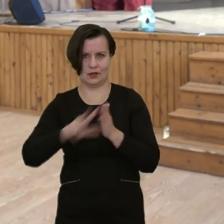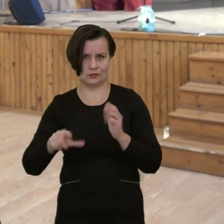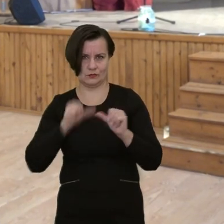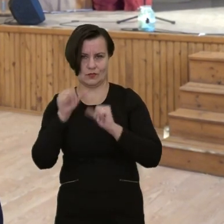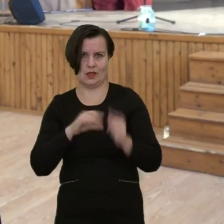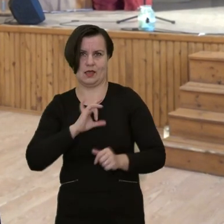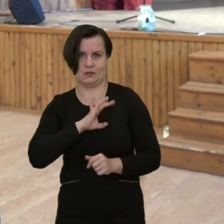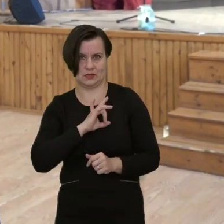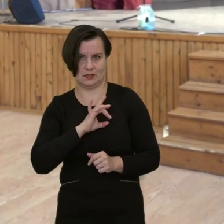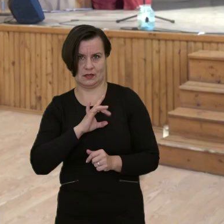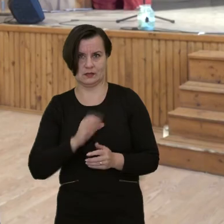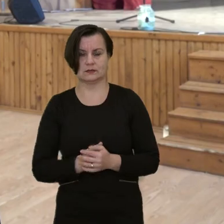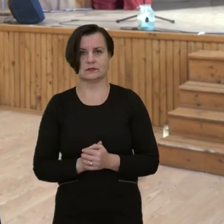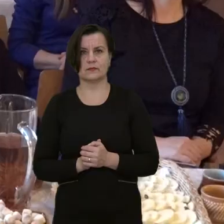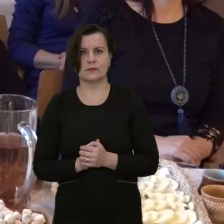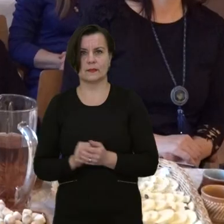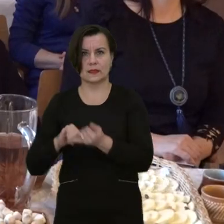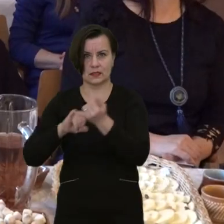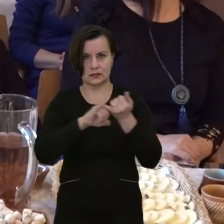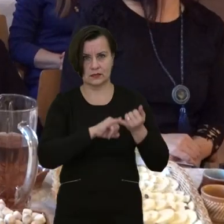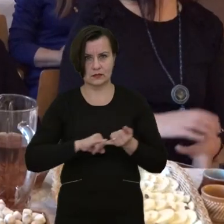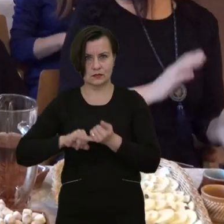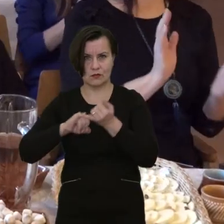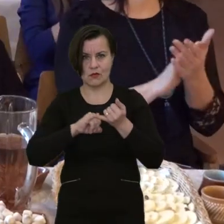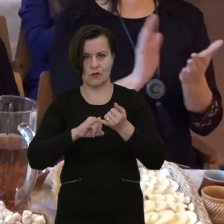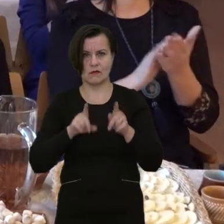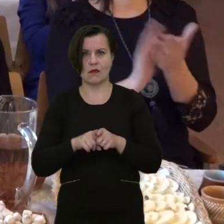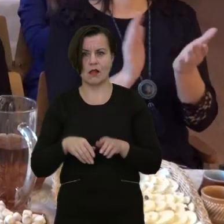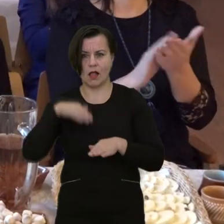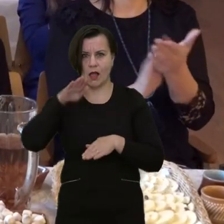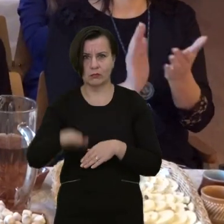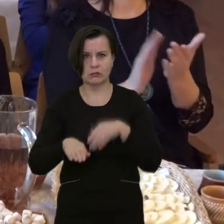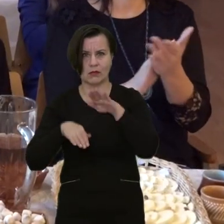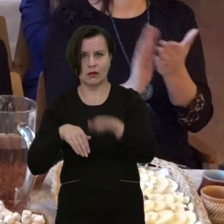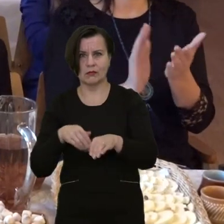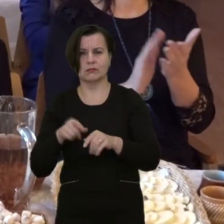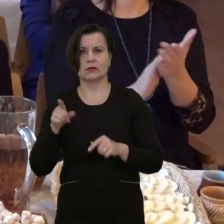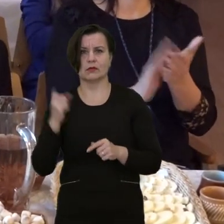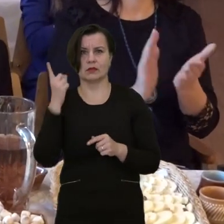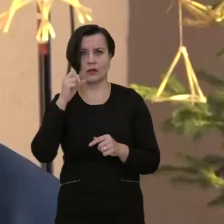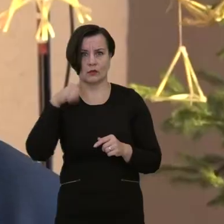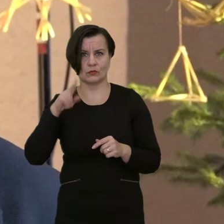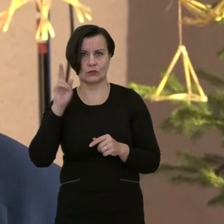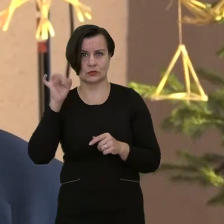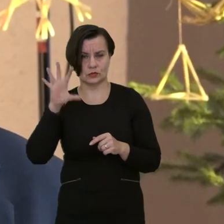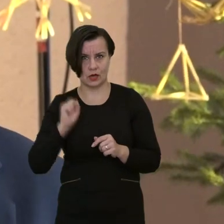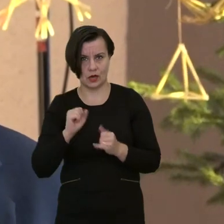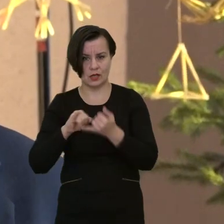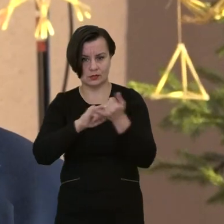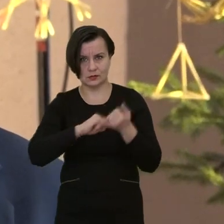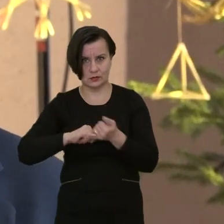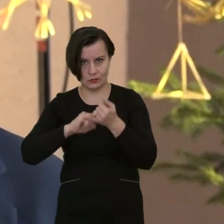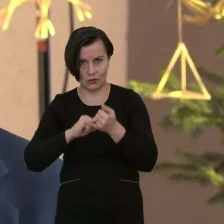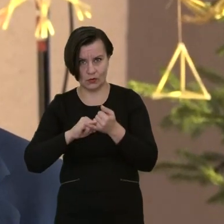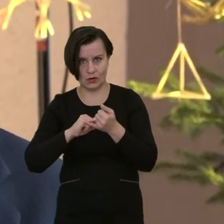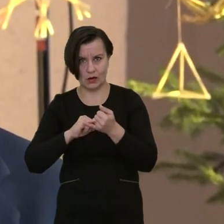tik 80 metų gimnazijai. Per istoriją šuoliuosime pradėjus nuo Mikalojaus Daukšos